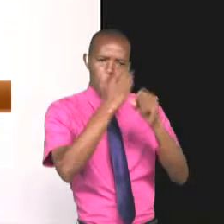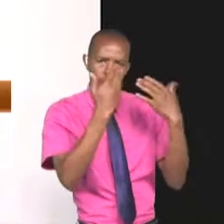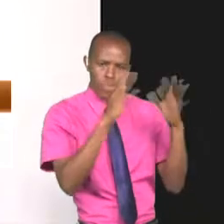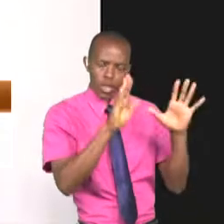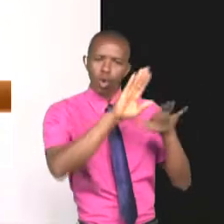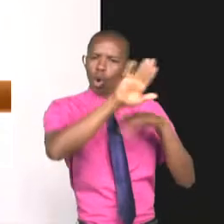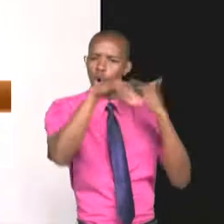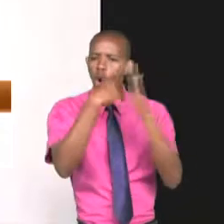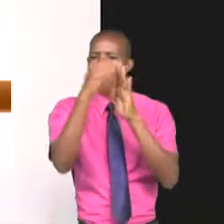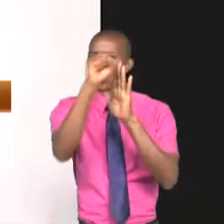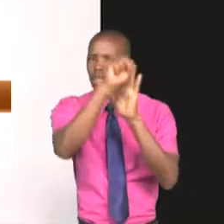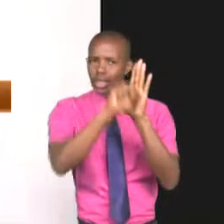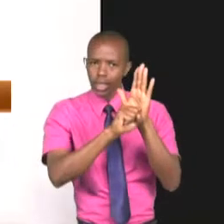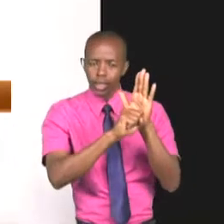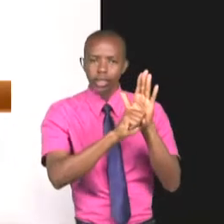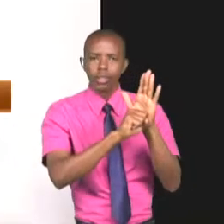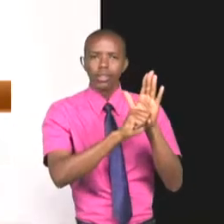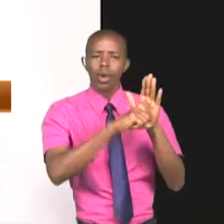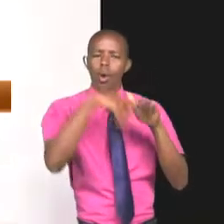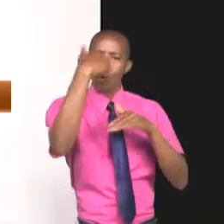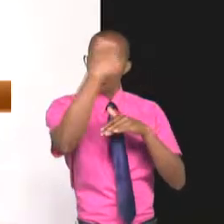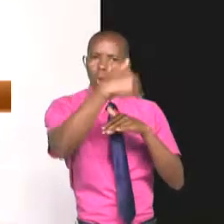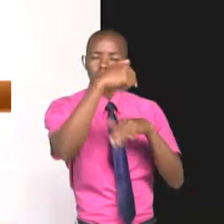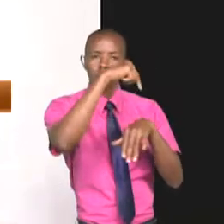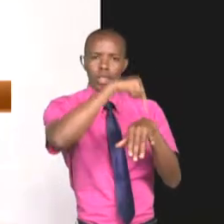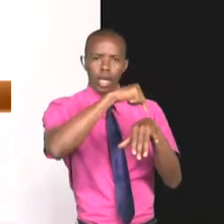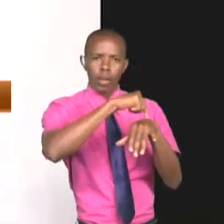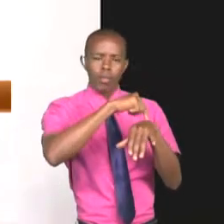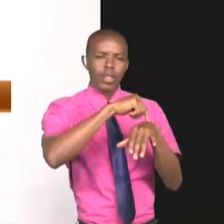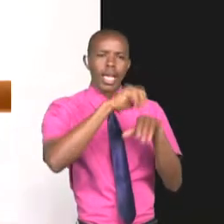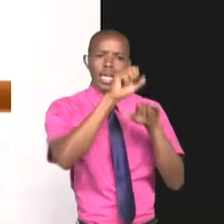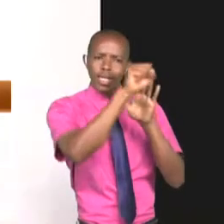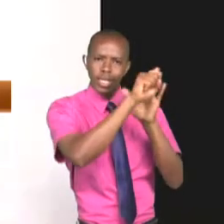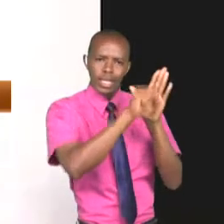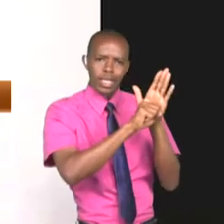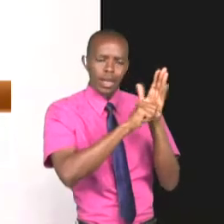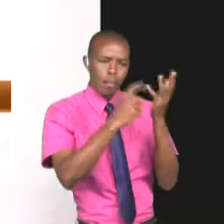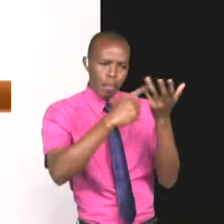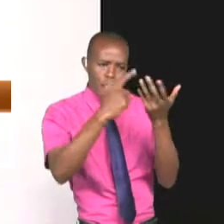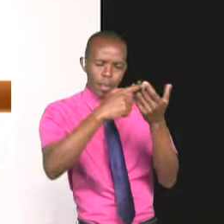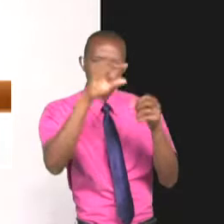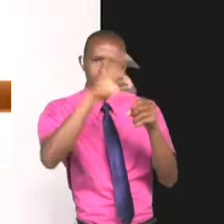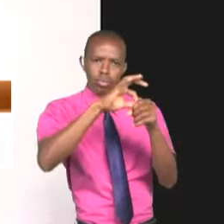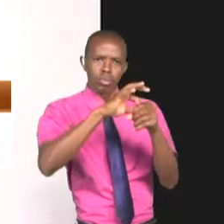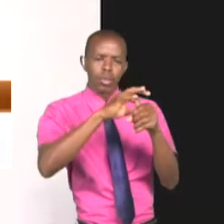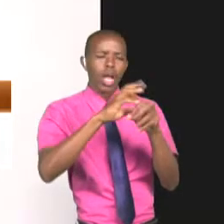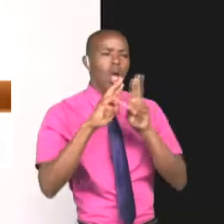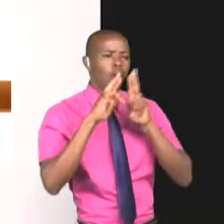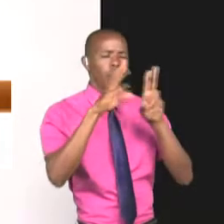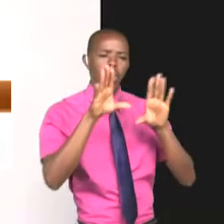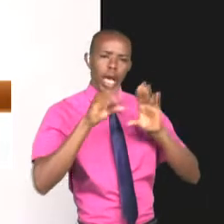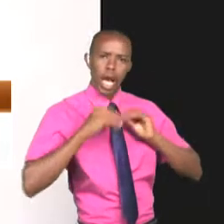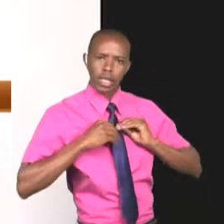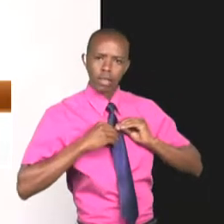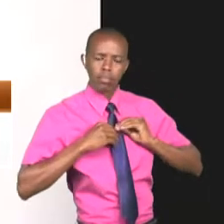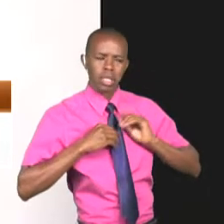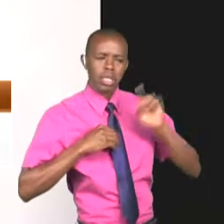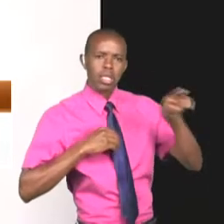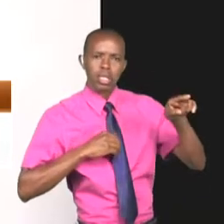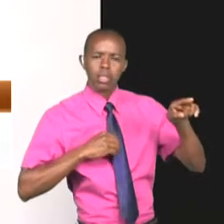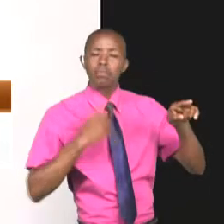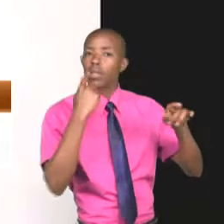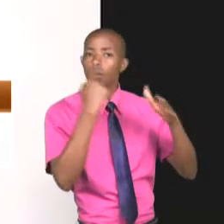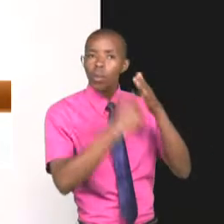yote, na wakati kila jimbo litakuwa limehesabu kura na yale matokeo tutayakubali jinsi yalivyo. Kwake yeye alikuwa